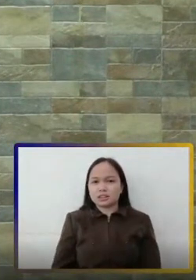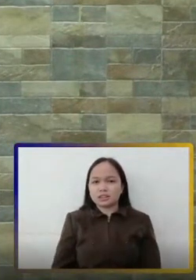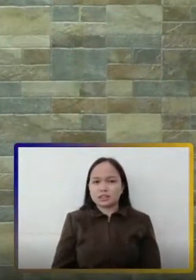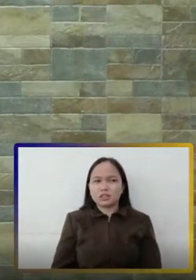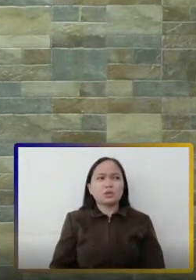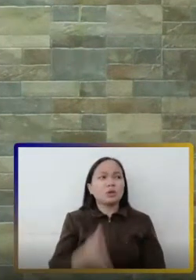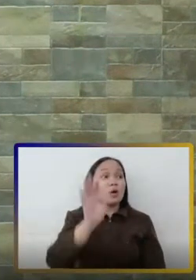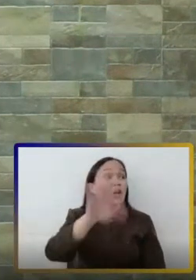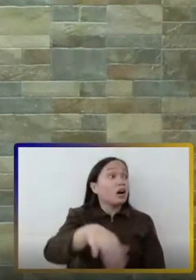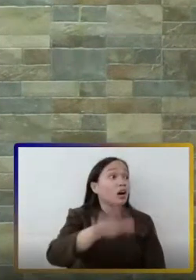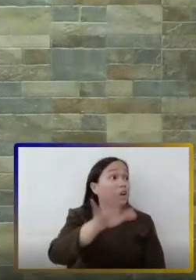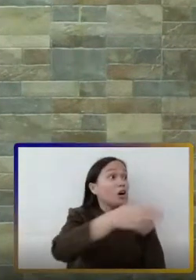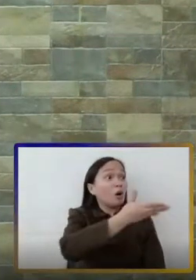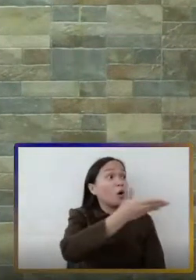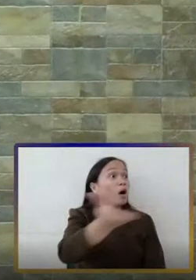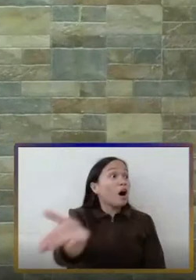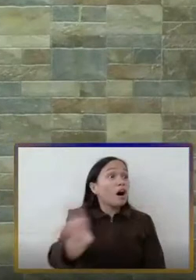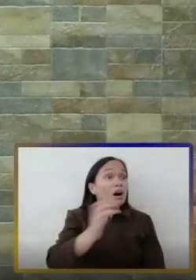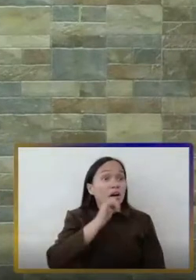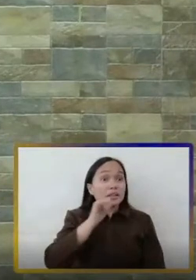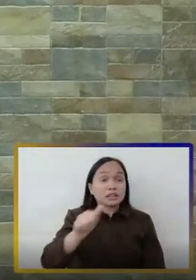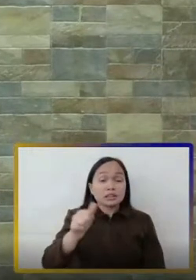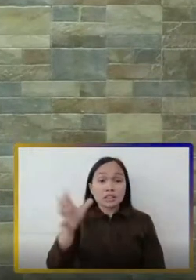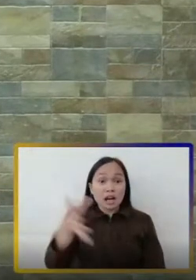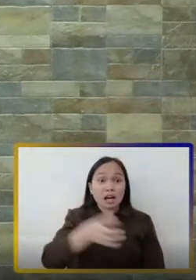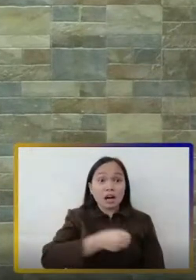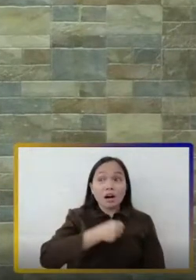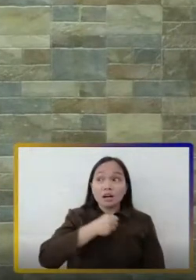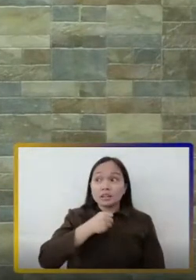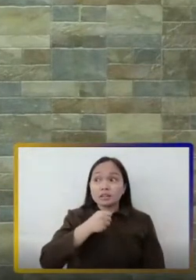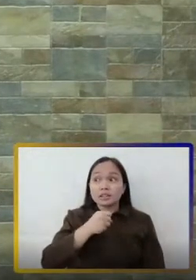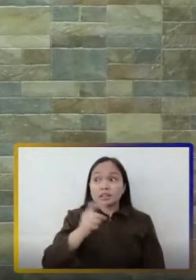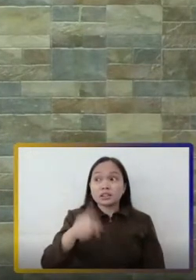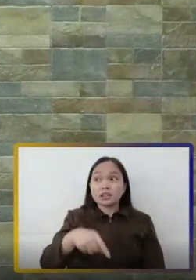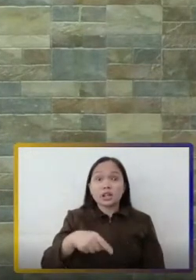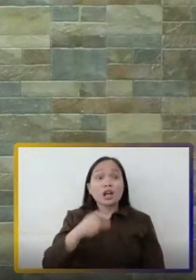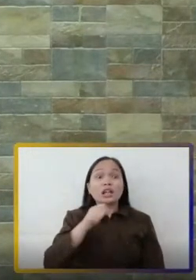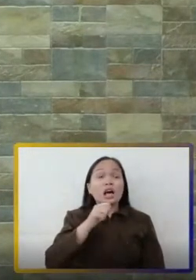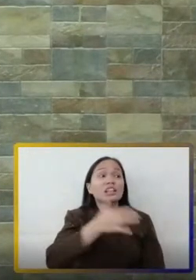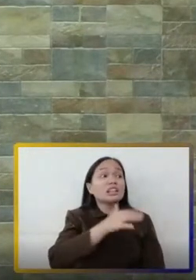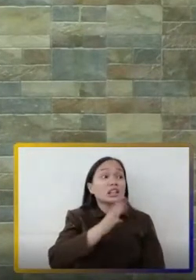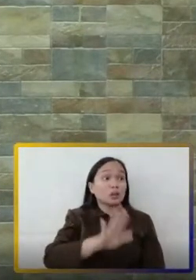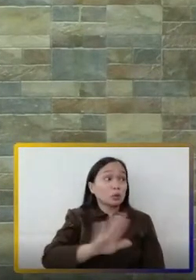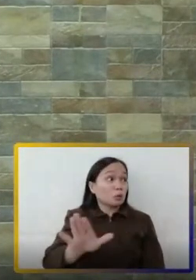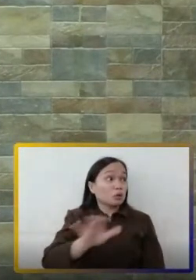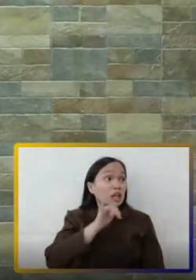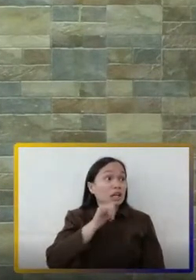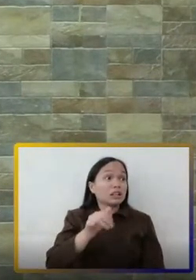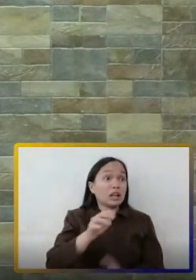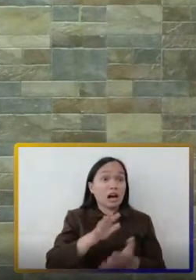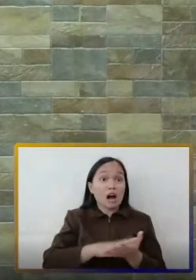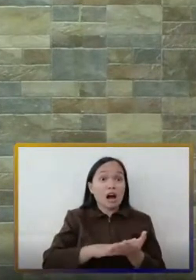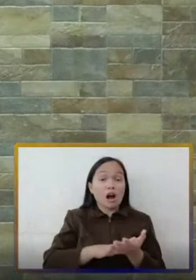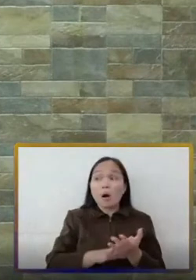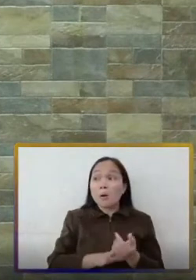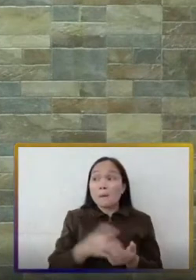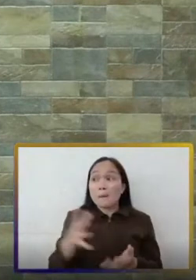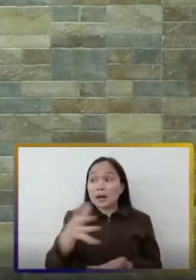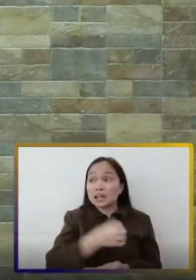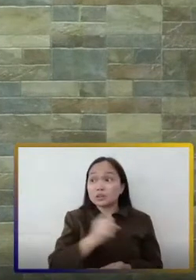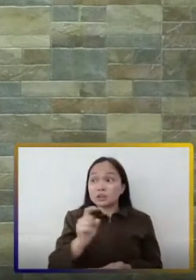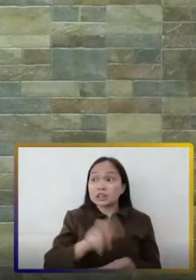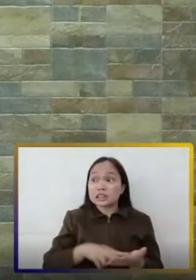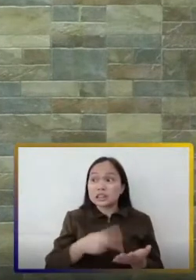Hindi toothbrush ang kinukuha ninyo. Hindi ugasan sa kitchen ang kinukuha ninyo.